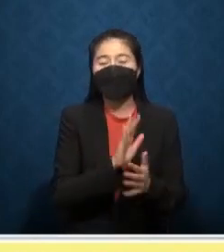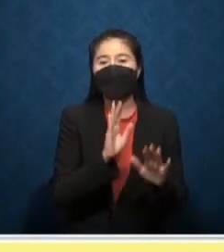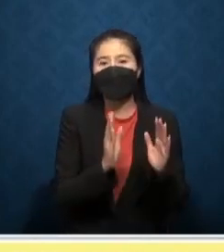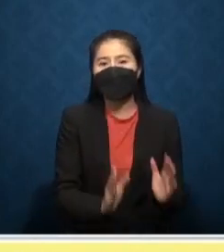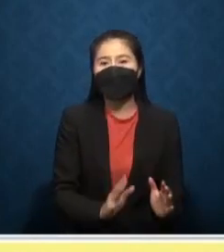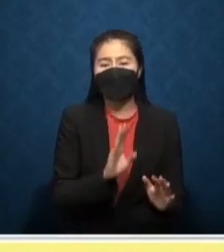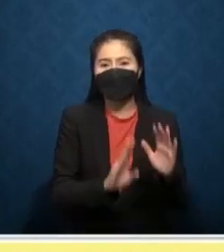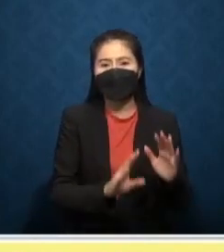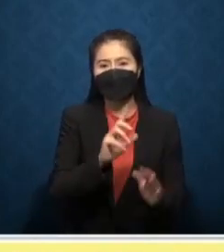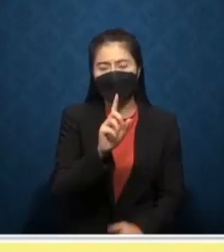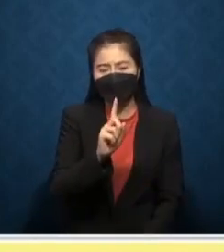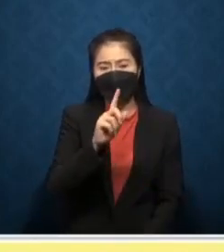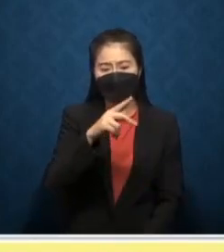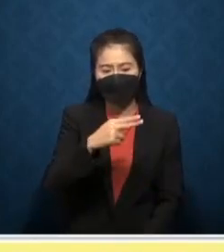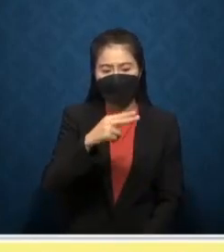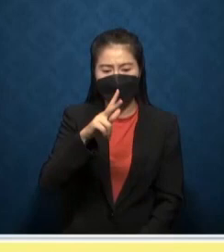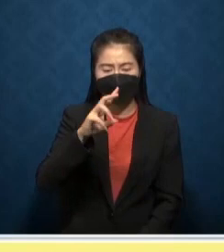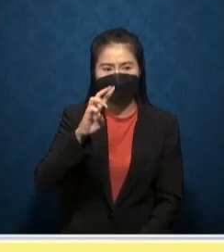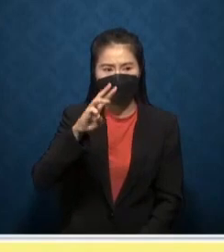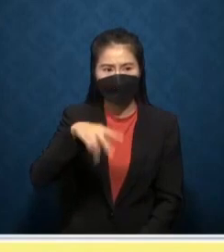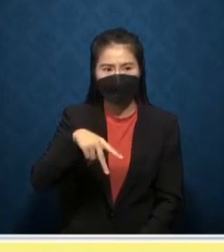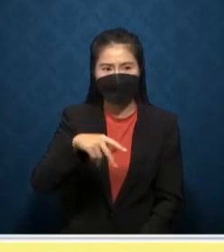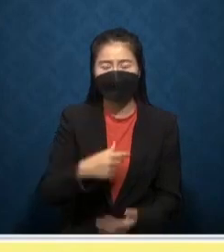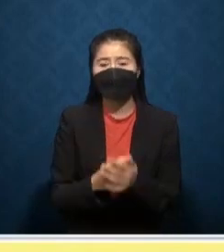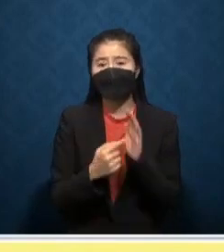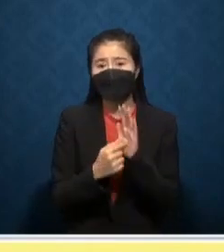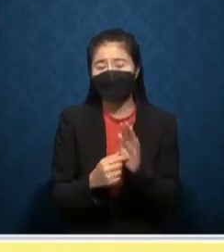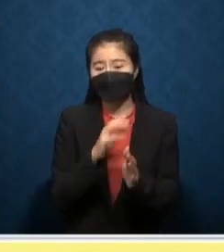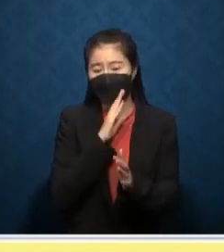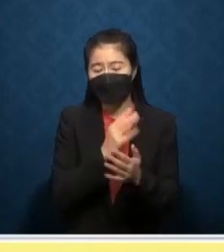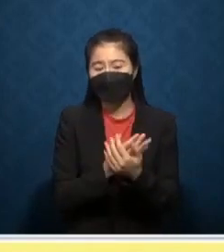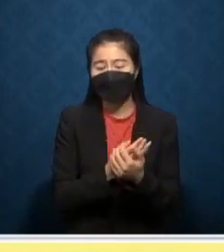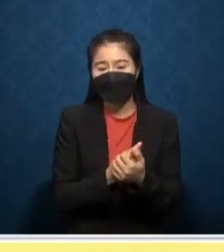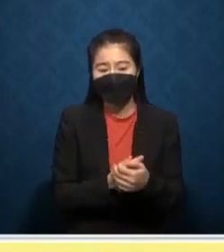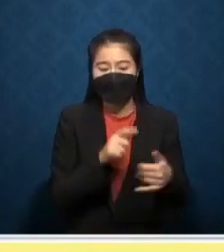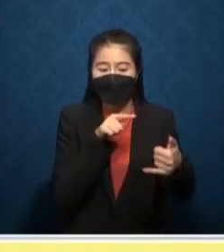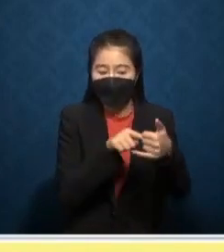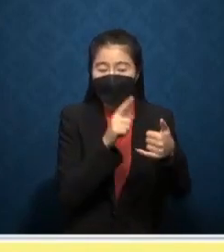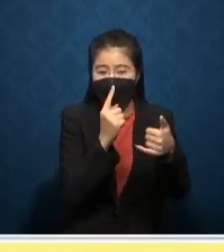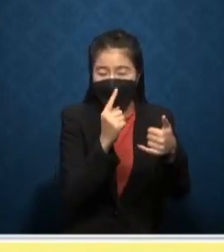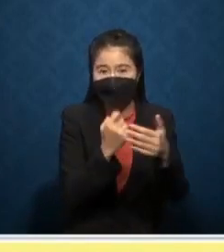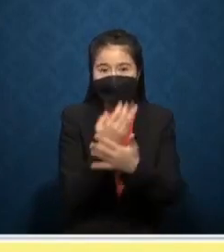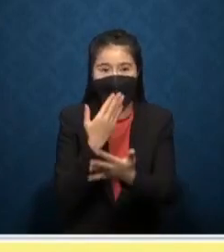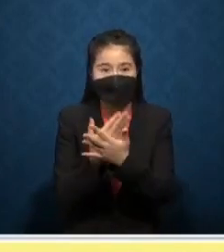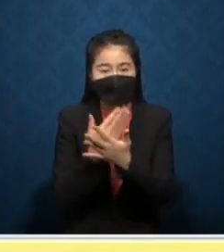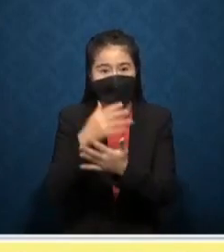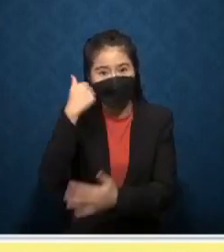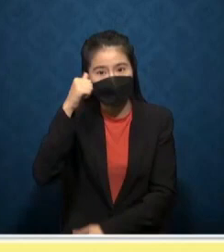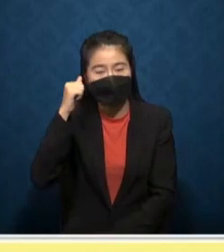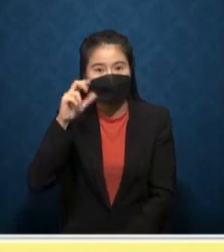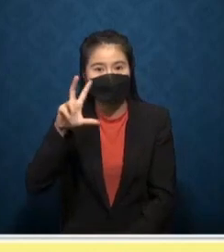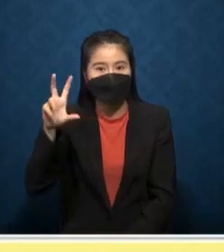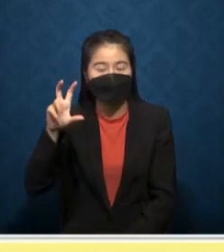คนที่เข้าไปตรนั้นเราคิดแค่ค่าแรงขั้นต่ำวัละ 330 บาท16,